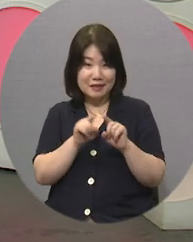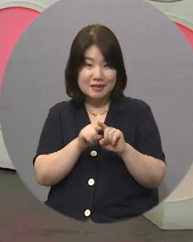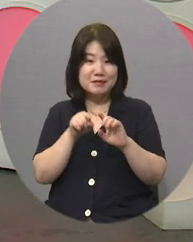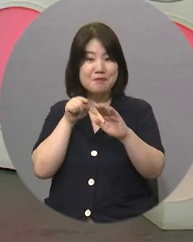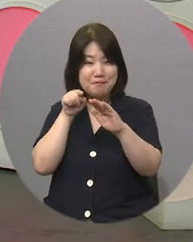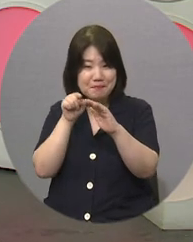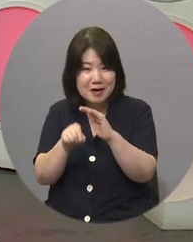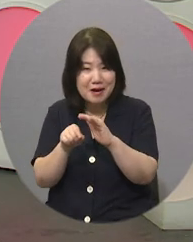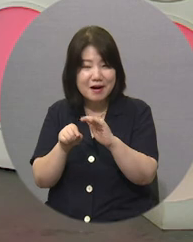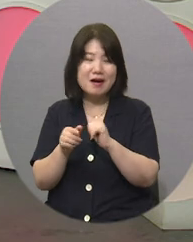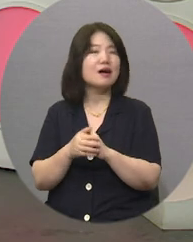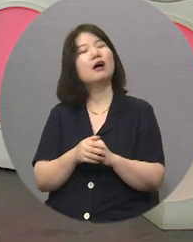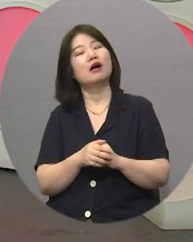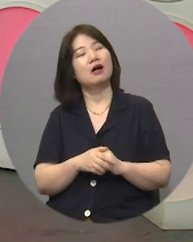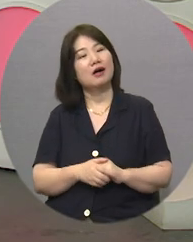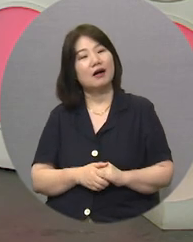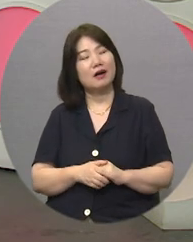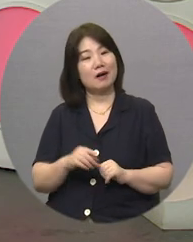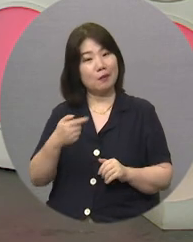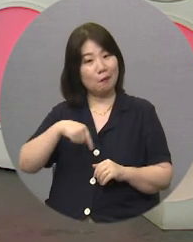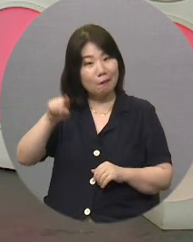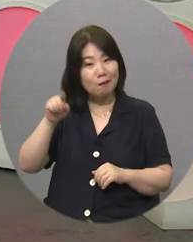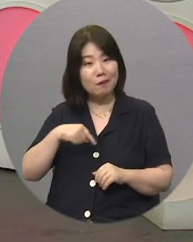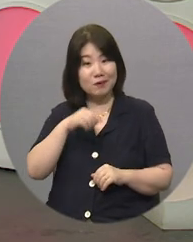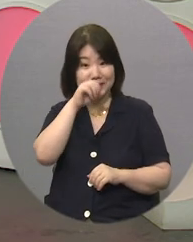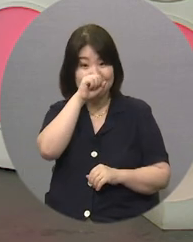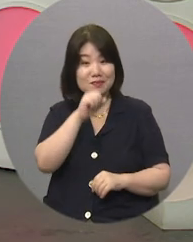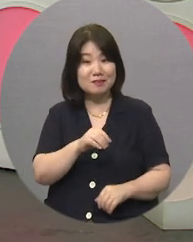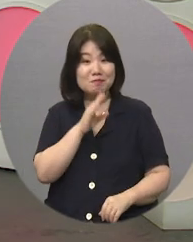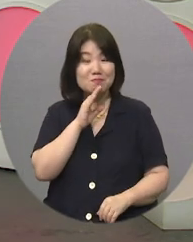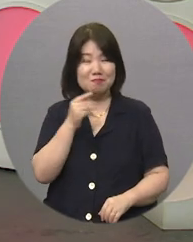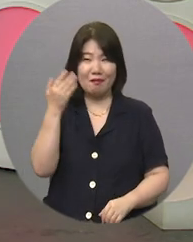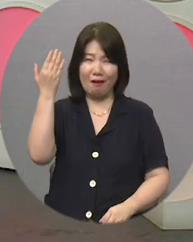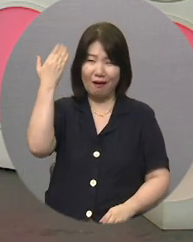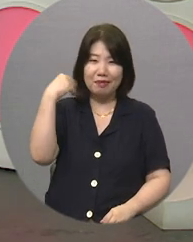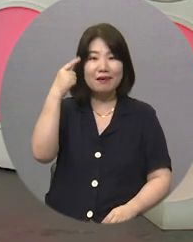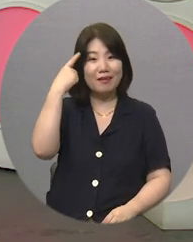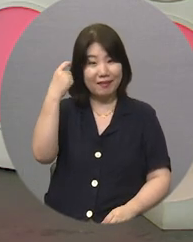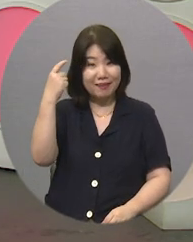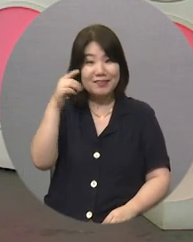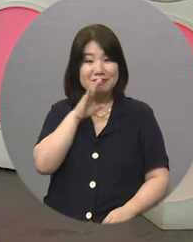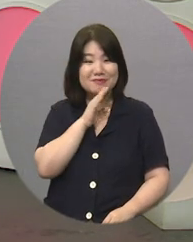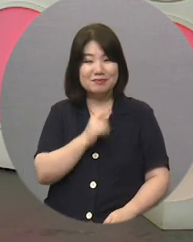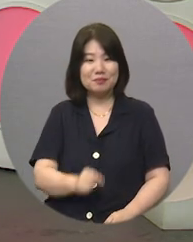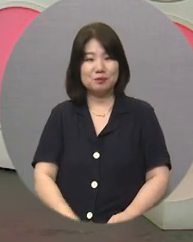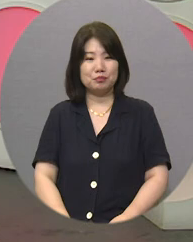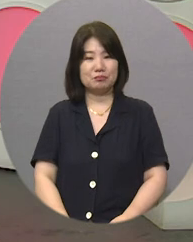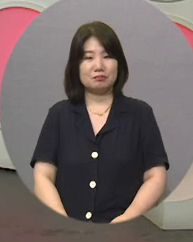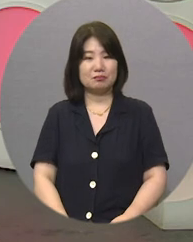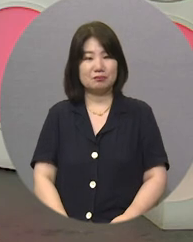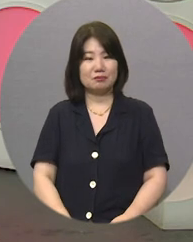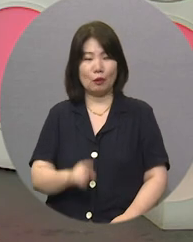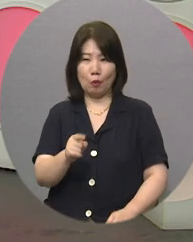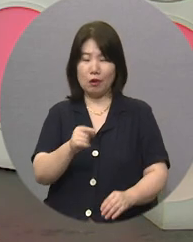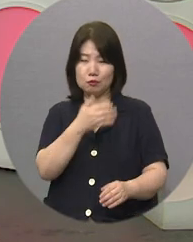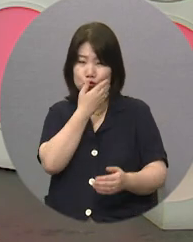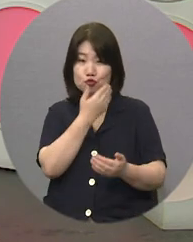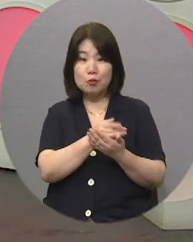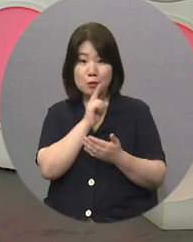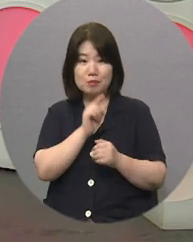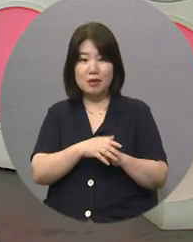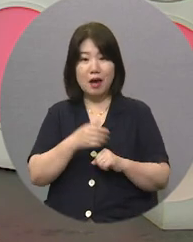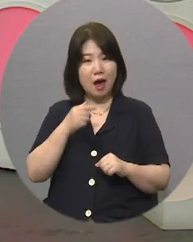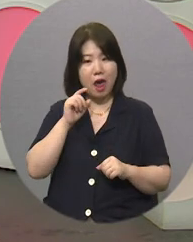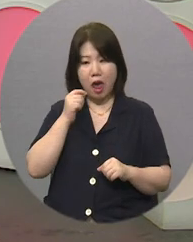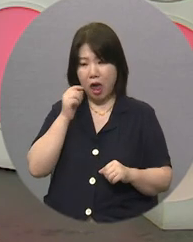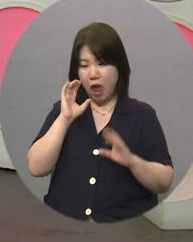괜찮고 본인 스스로도 괜찮고 한번 다녀와 보시는 것도 괜찮을 것 같아요. 옛날 생각하면서. 맞아요. 여기 보면 포인트가 있잖아요.